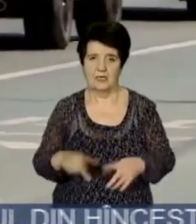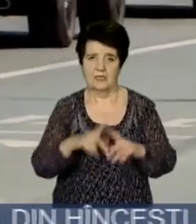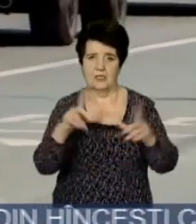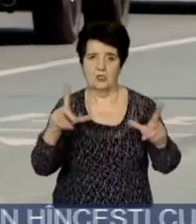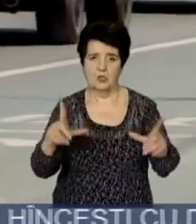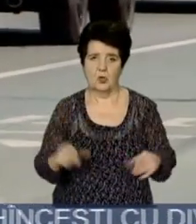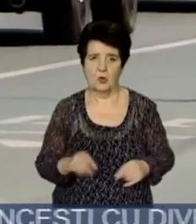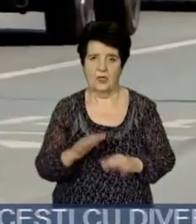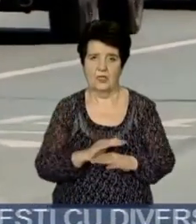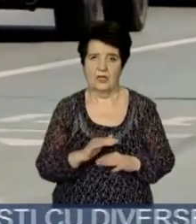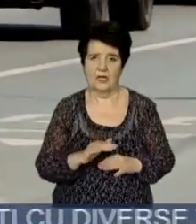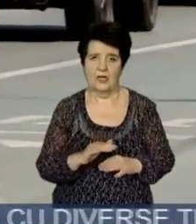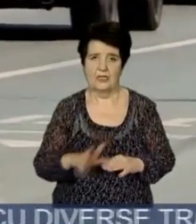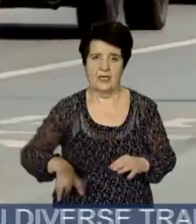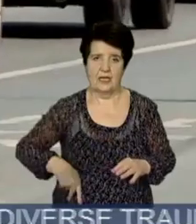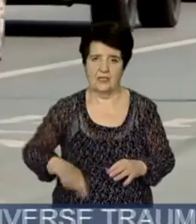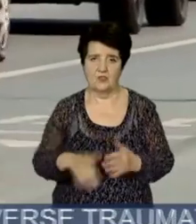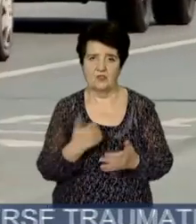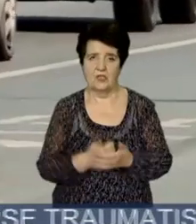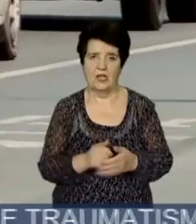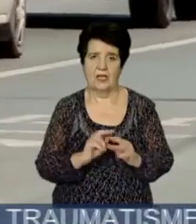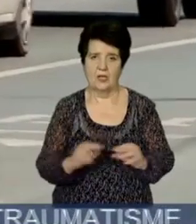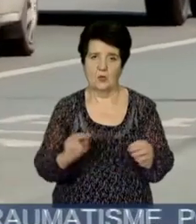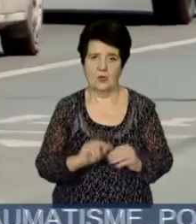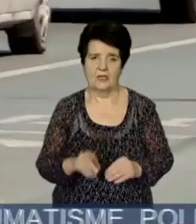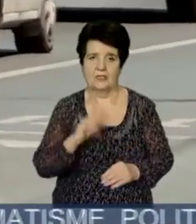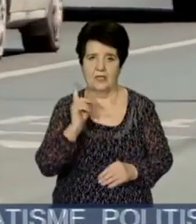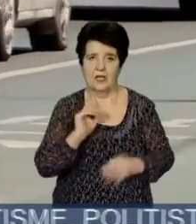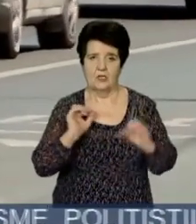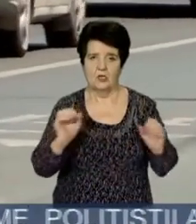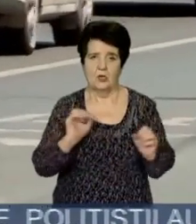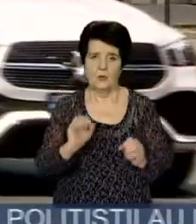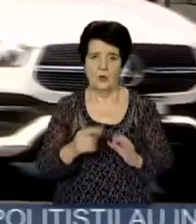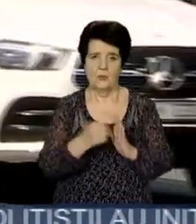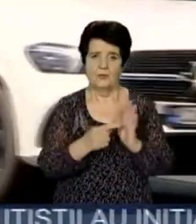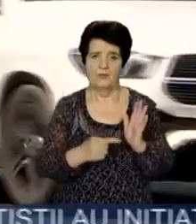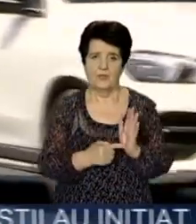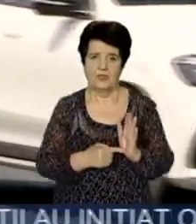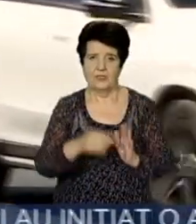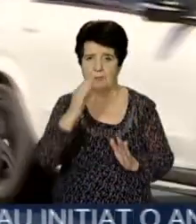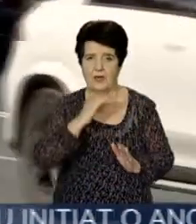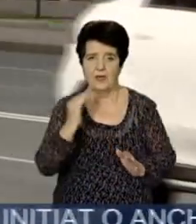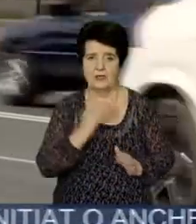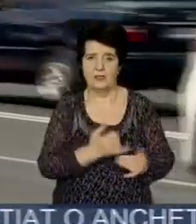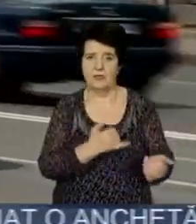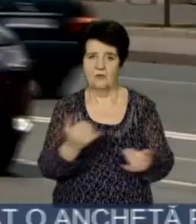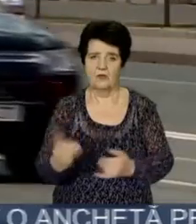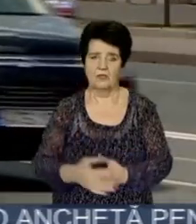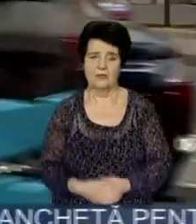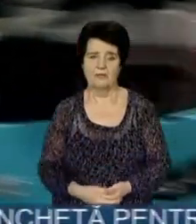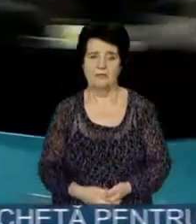de școli de la grădiniță de la Direcția Generală educație tineret și sport și distribuite diriginților care la rândul lor le vor oferi